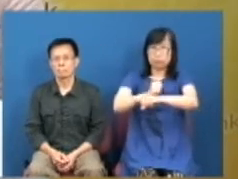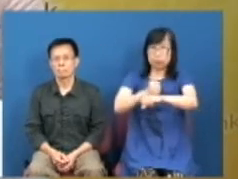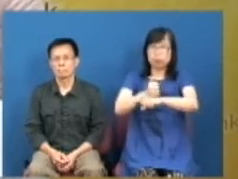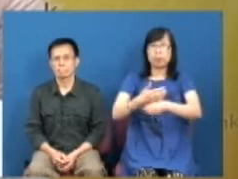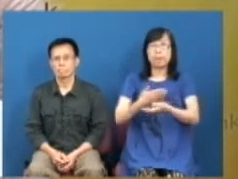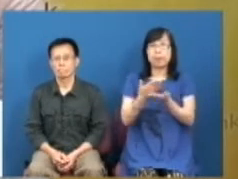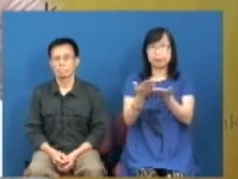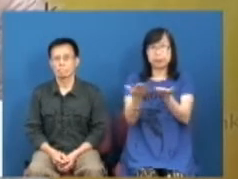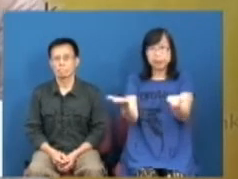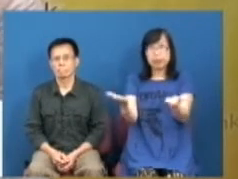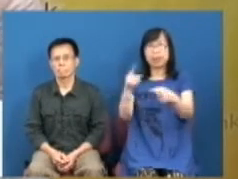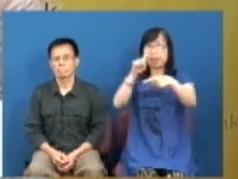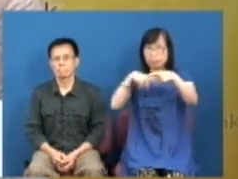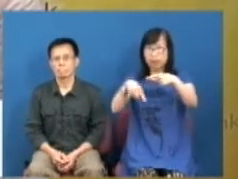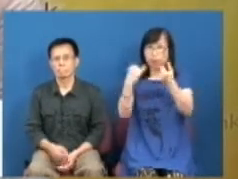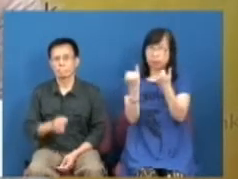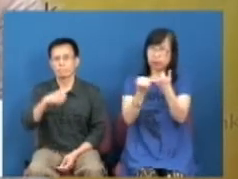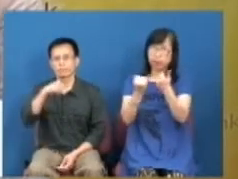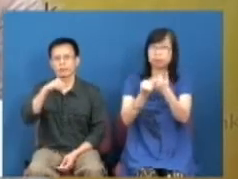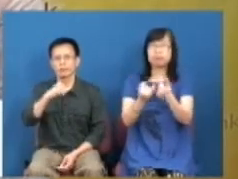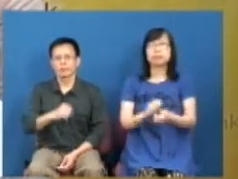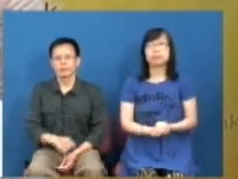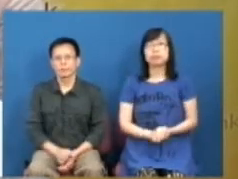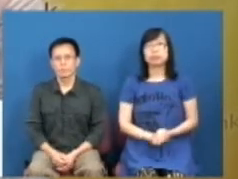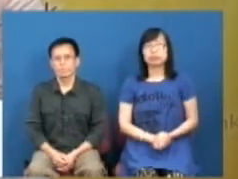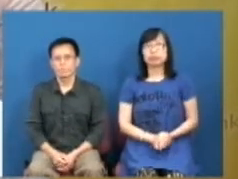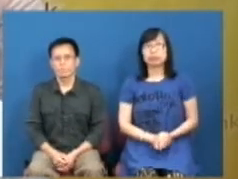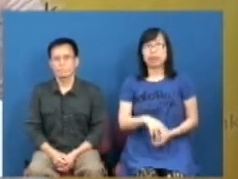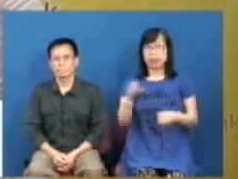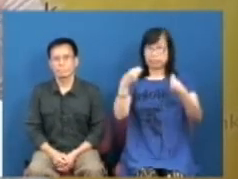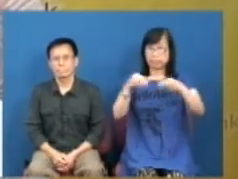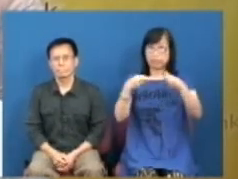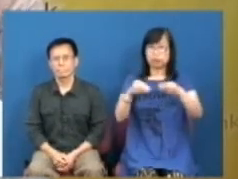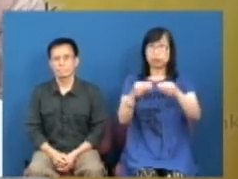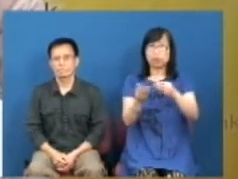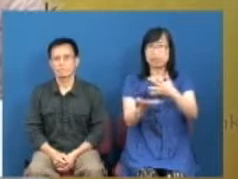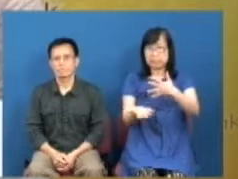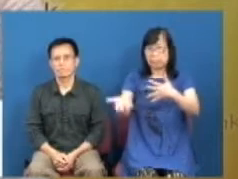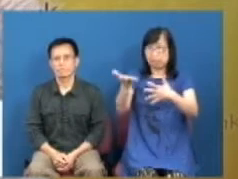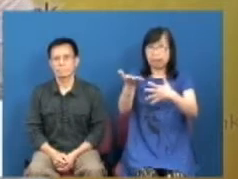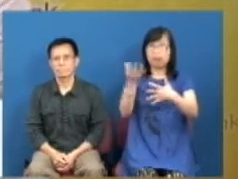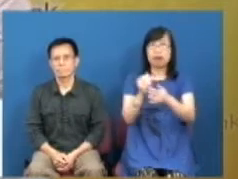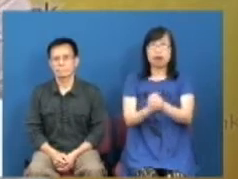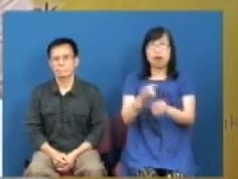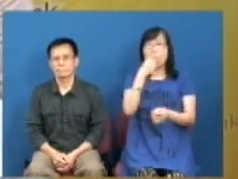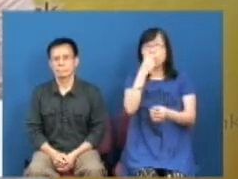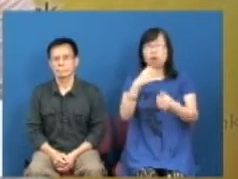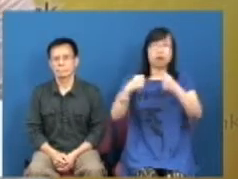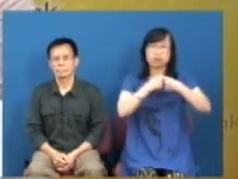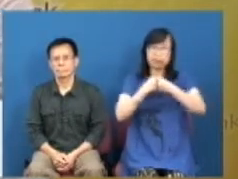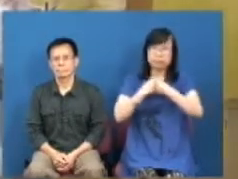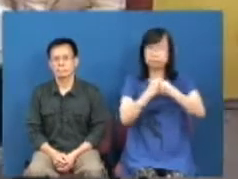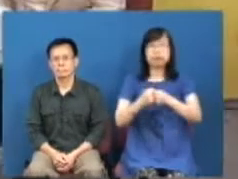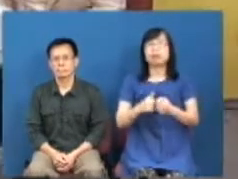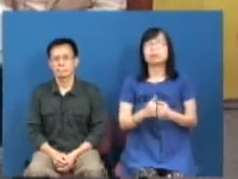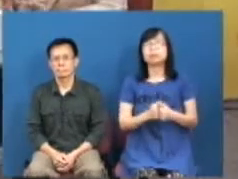哋啲大學生嚇香港人，咁變咗咧，即係喺教育嗰方面唔升咧，香港咧個競爭力必然咧係會有倒